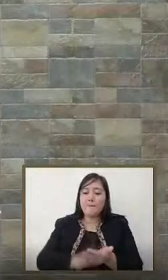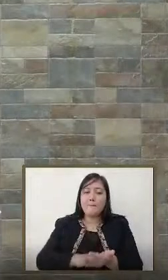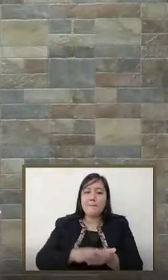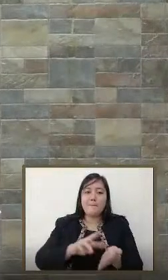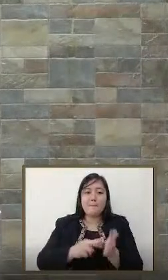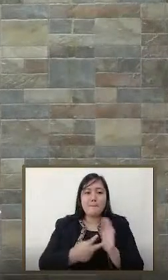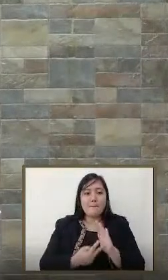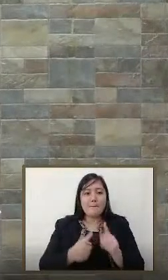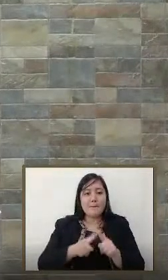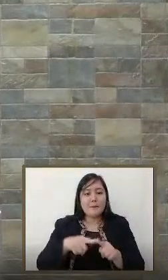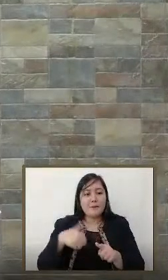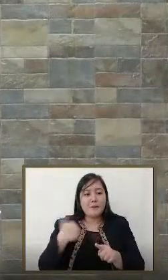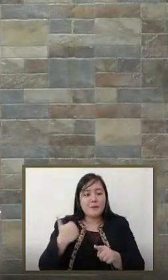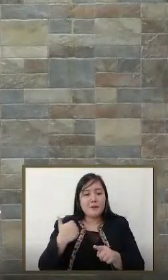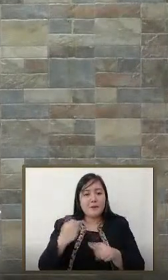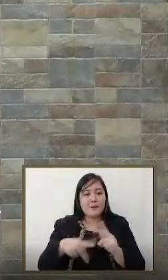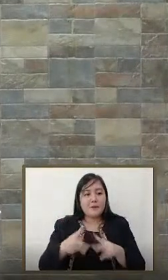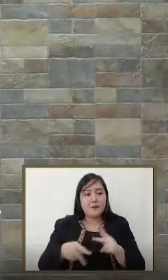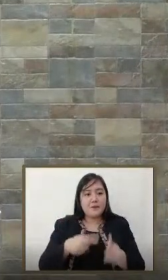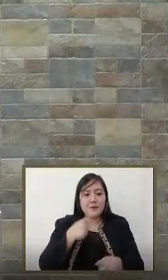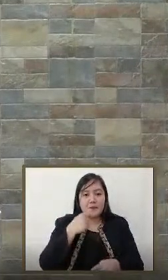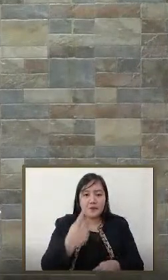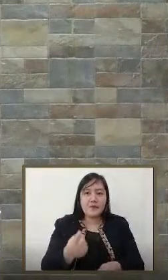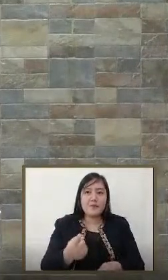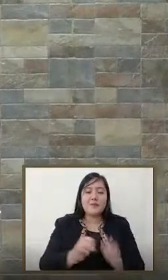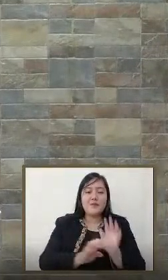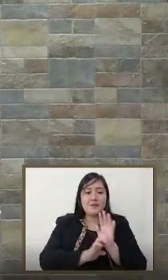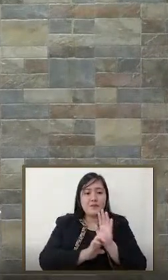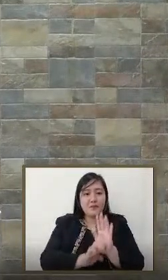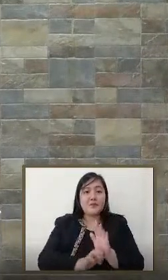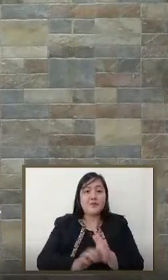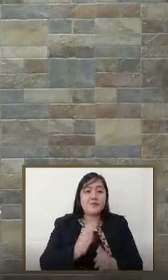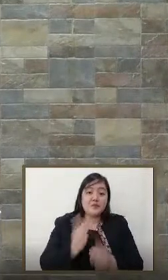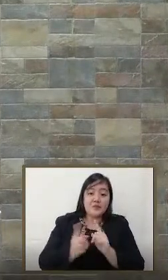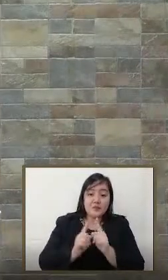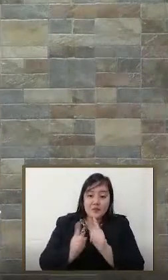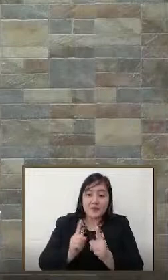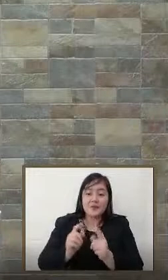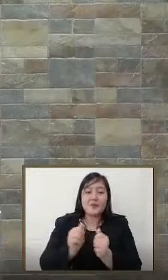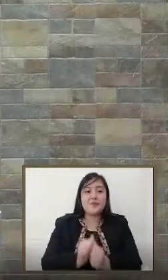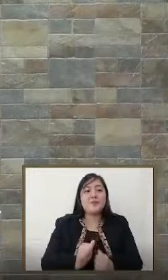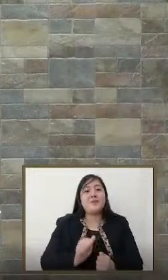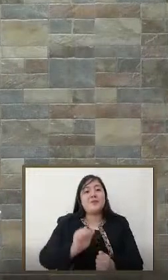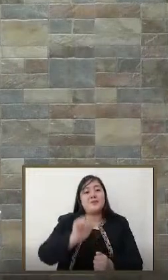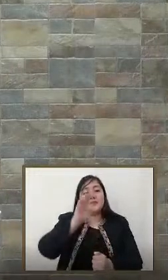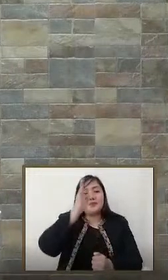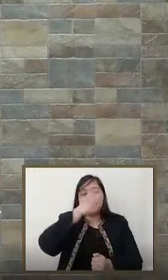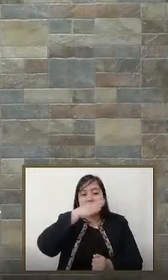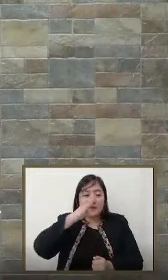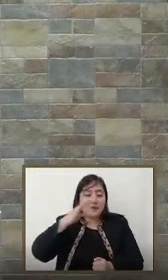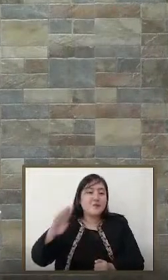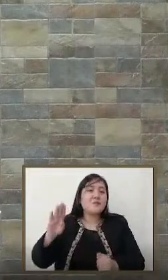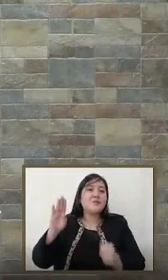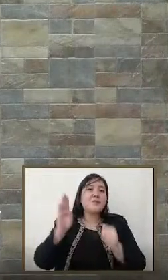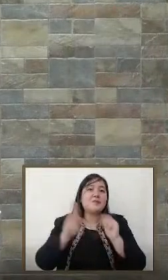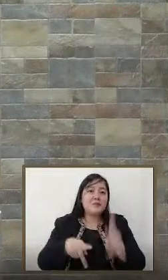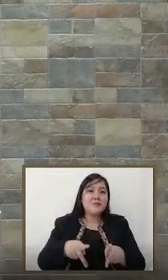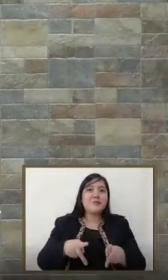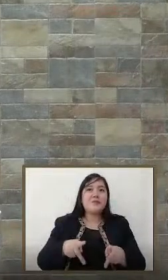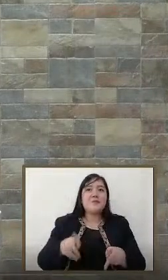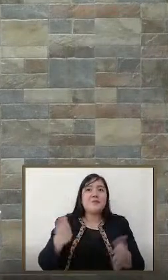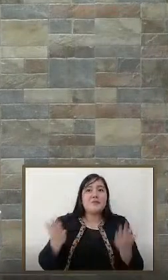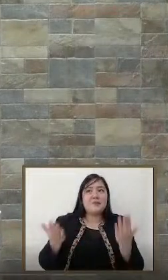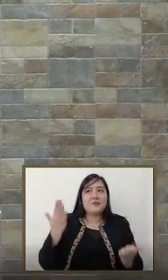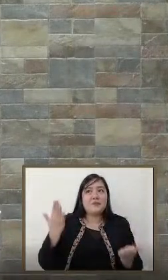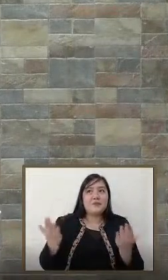alam mo na may kausap kang Ilonggo, may kausap kang Bicolano, may kausap kang Bisaya. Maaaring pang nagsalita siya ay hindi